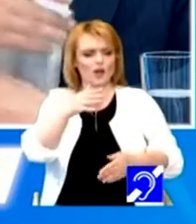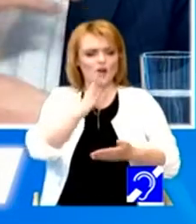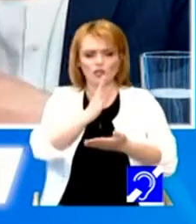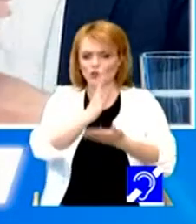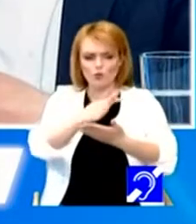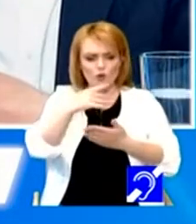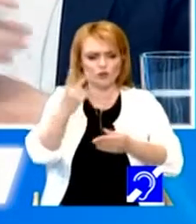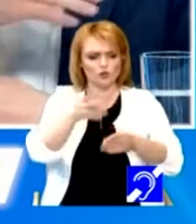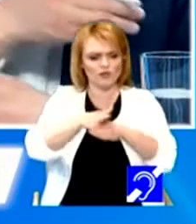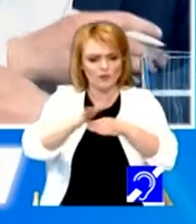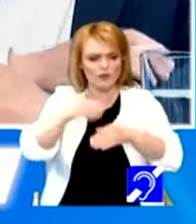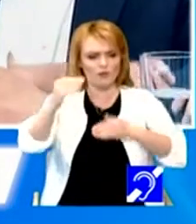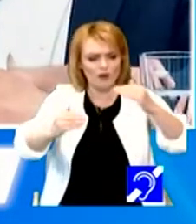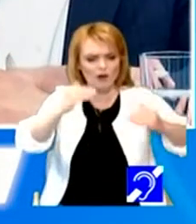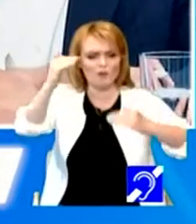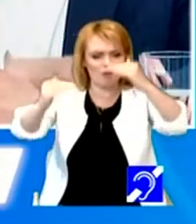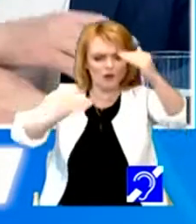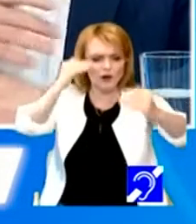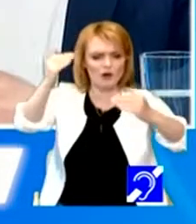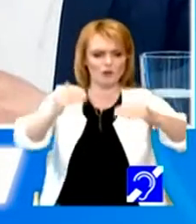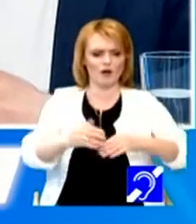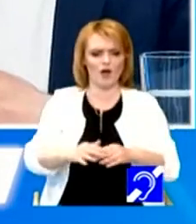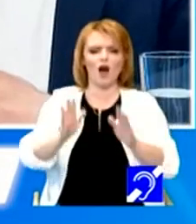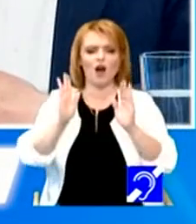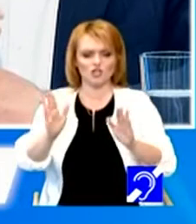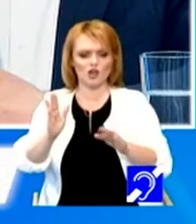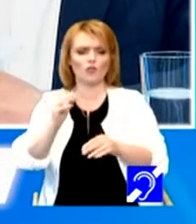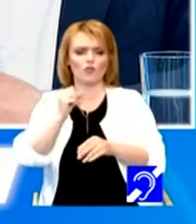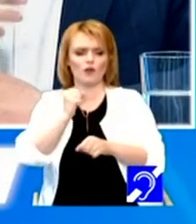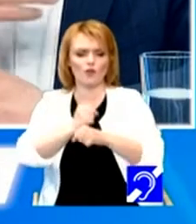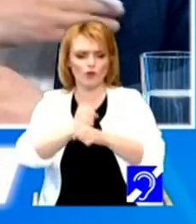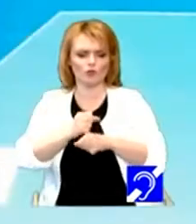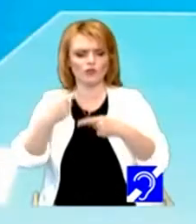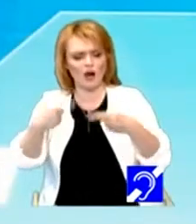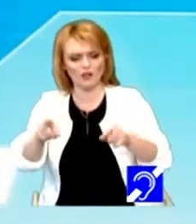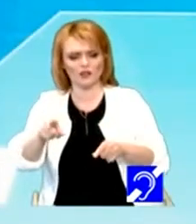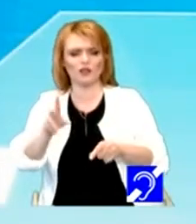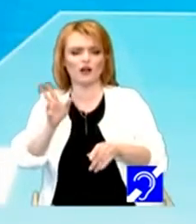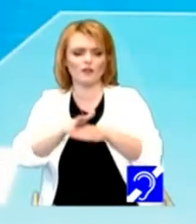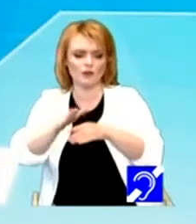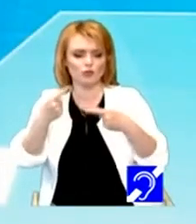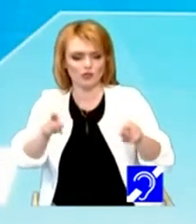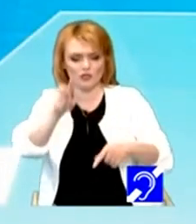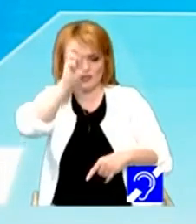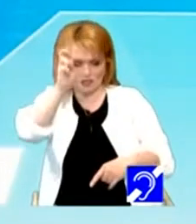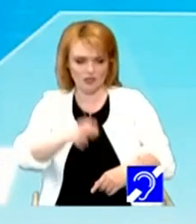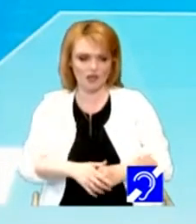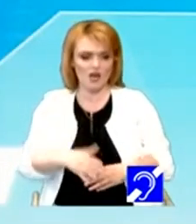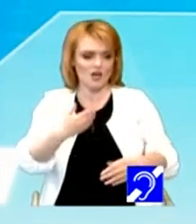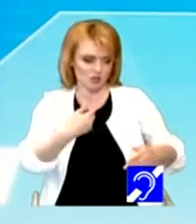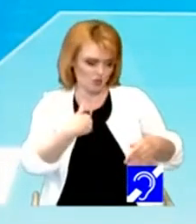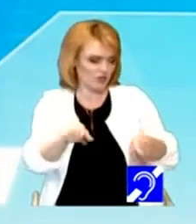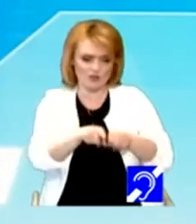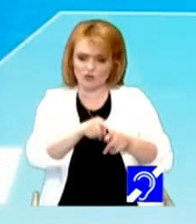etape, exigențe, așa cum o fac țările din Balcani, alte țări candidat. Eu sunt un